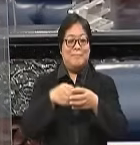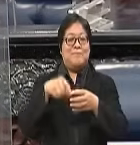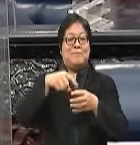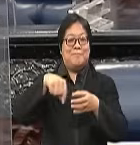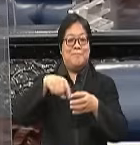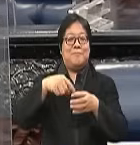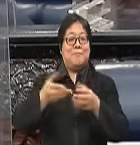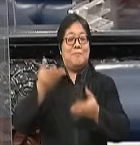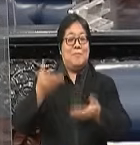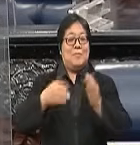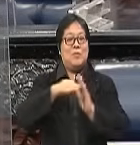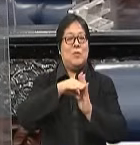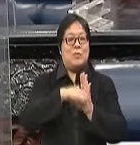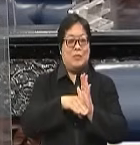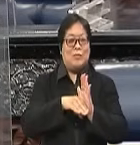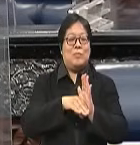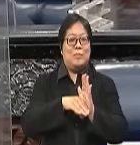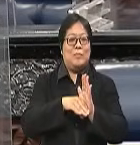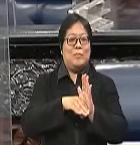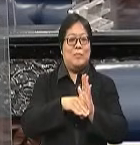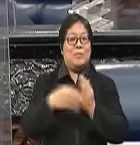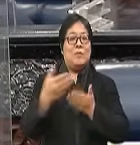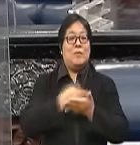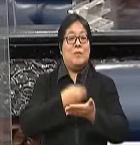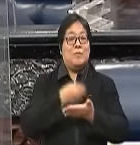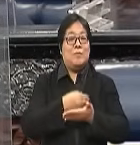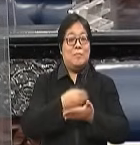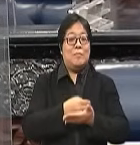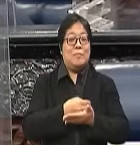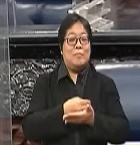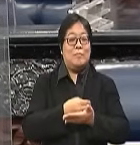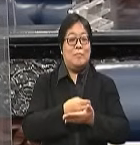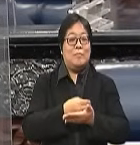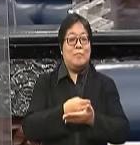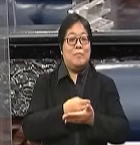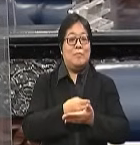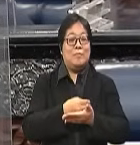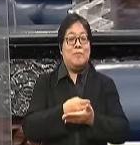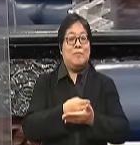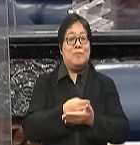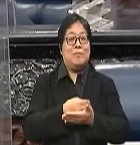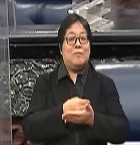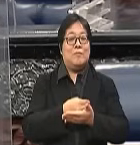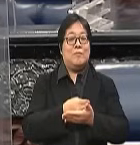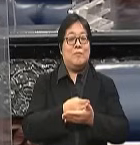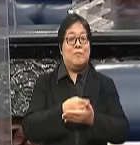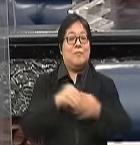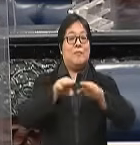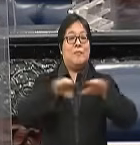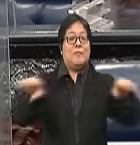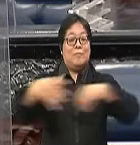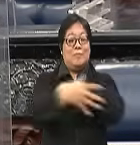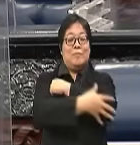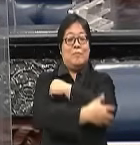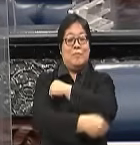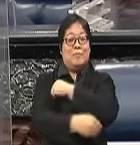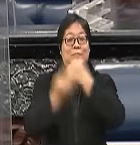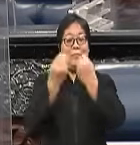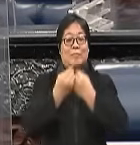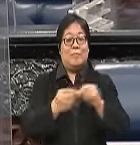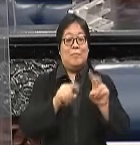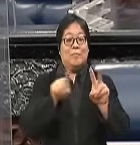yang mungkin kurang daripada pendapatan garis kemiskinan yang